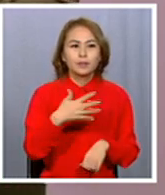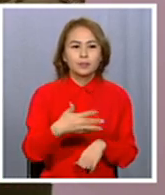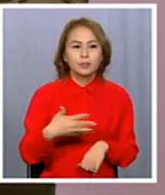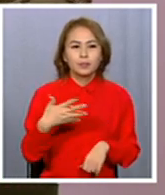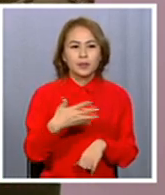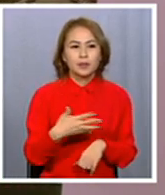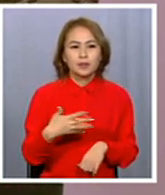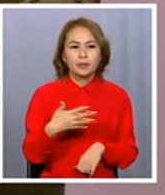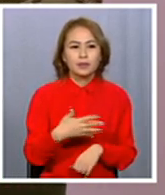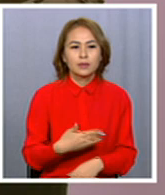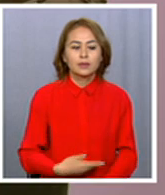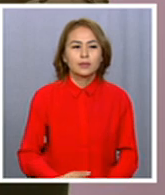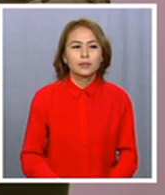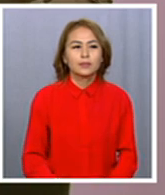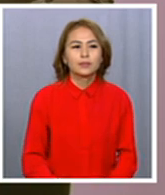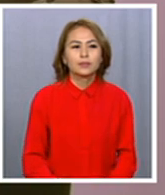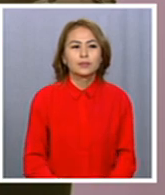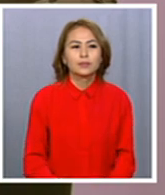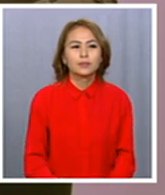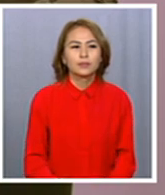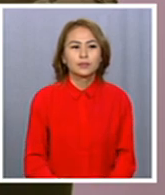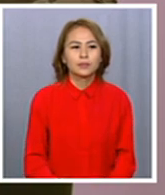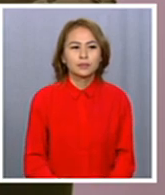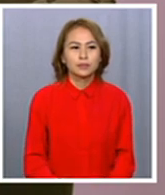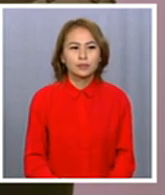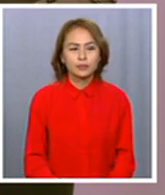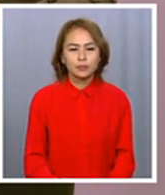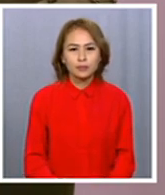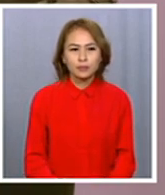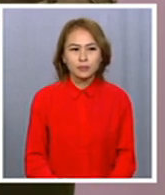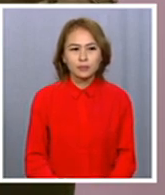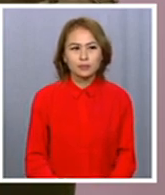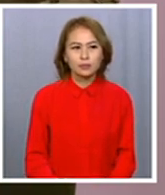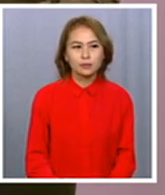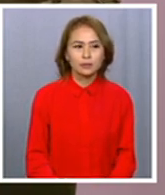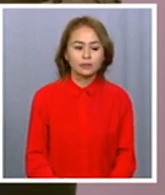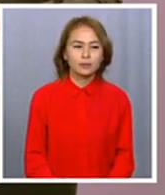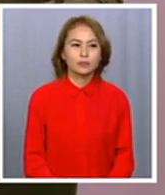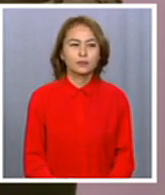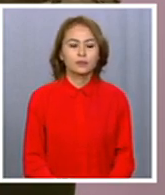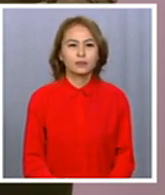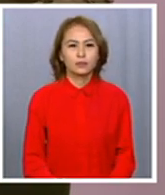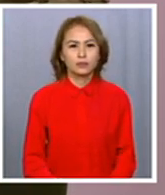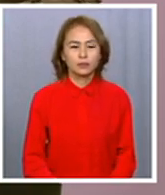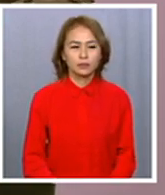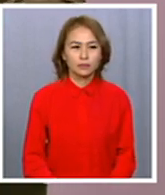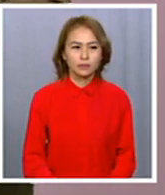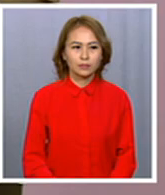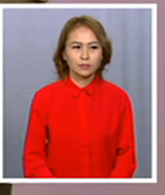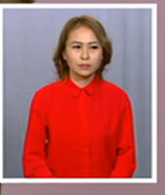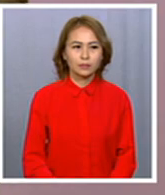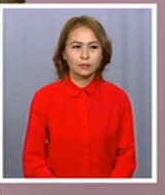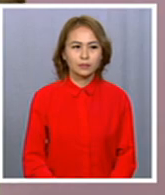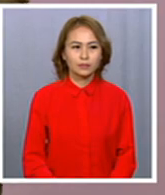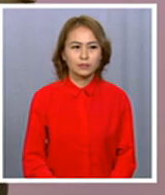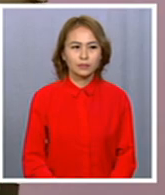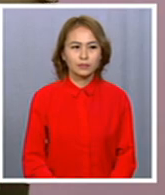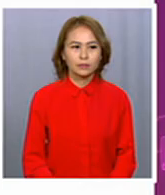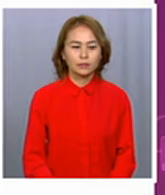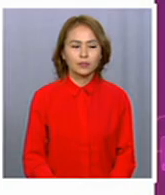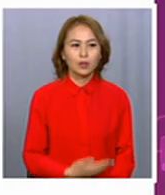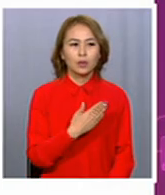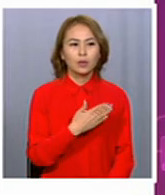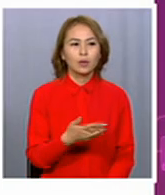өткен? Оны анықтау үшін бөлу амалын таңдаймыз. 100 бен 20-ның бөліндісі 5-ке тең.